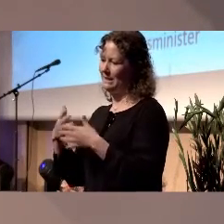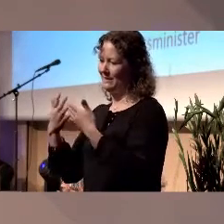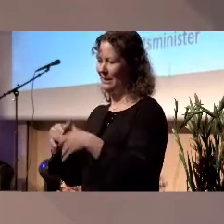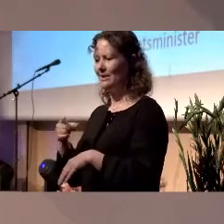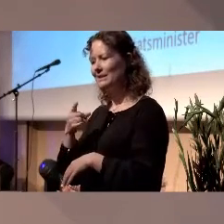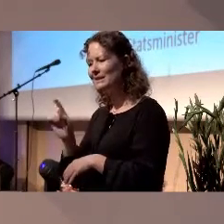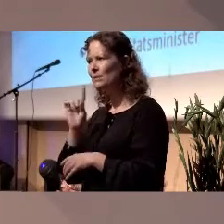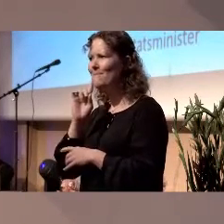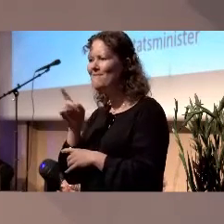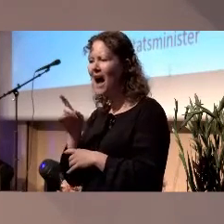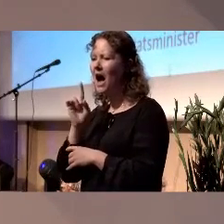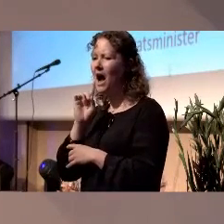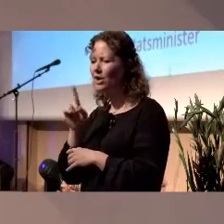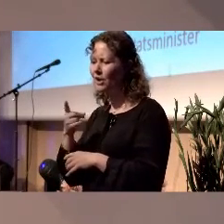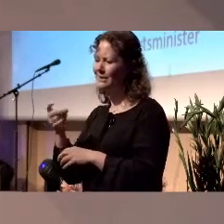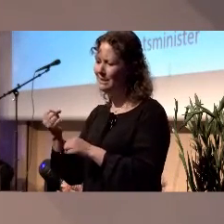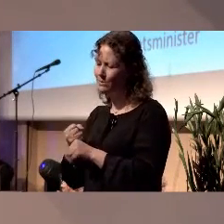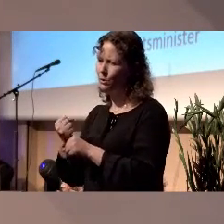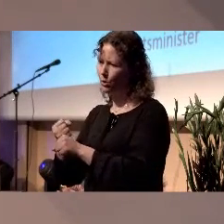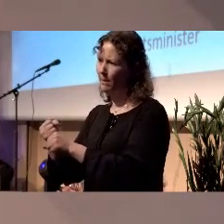eneste dag gjør jobben.